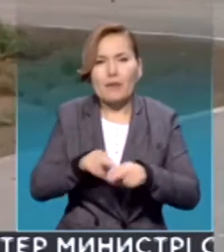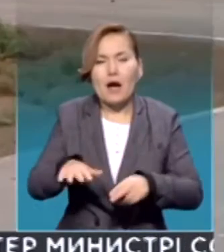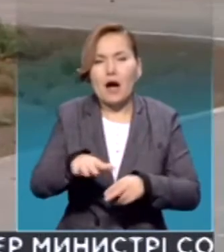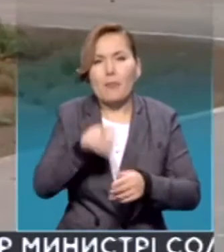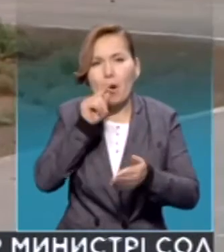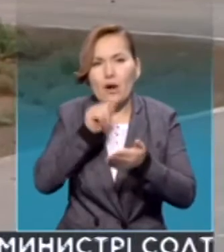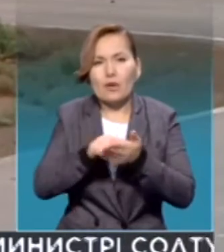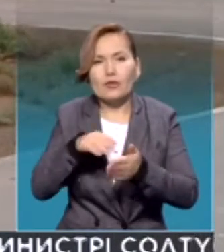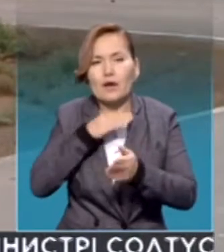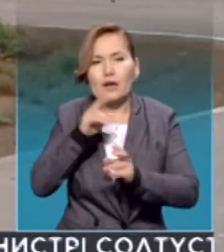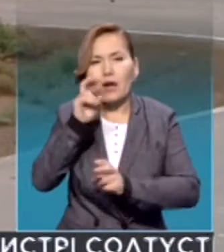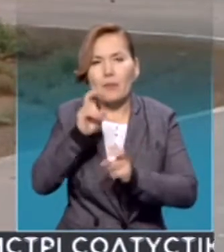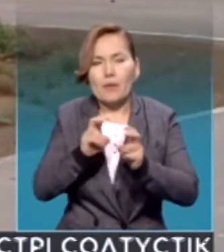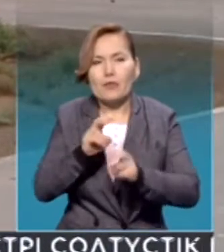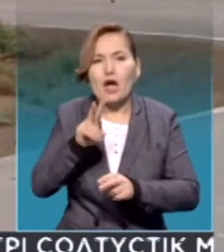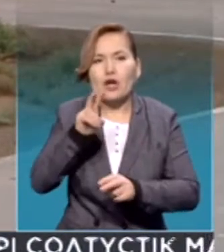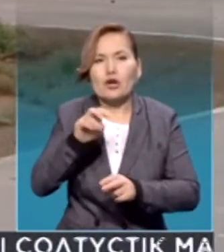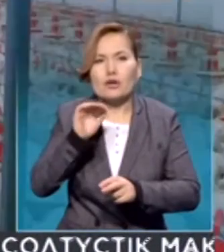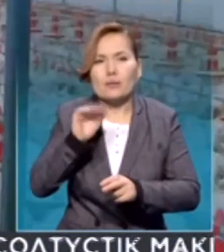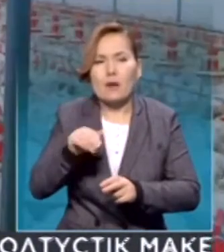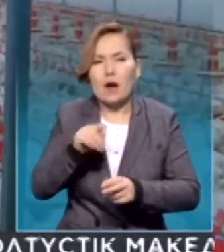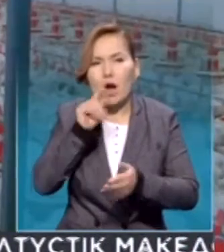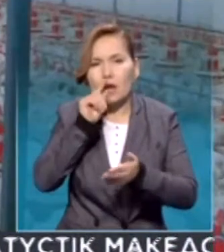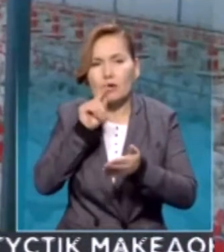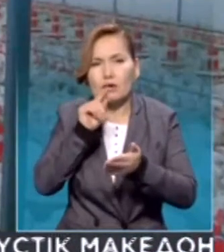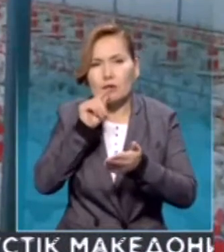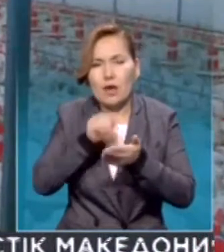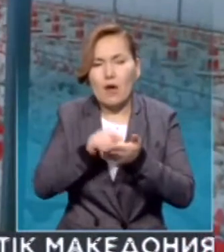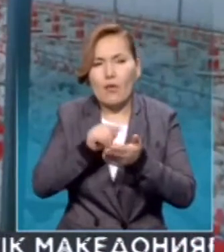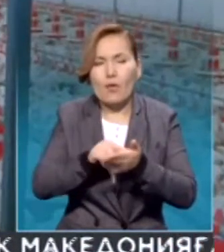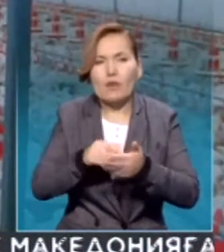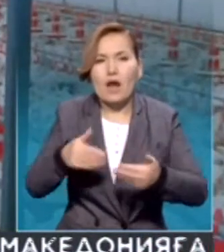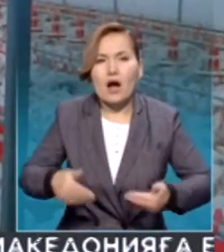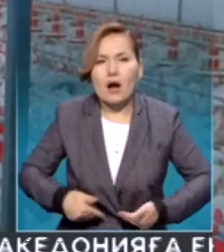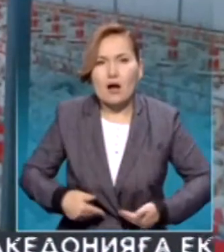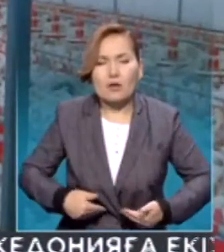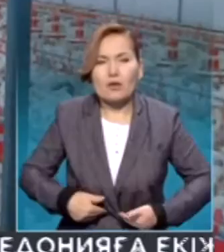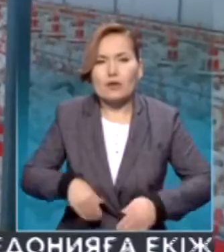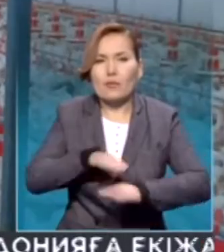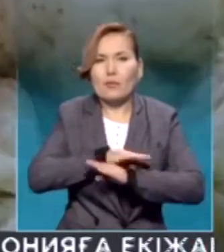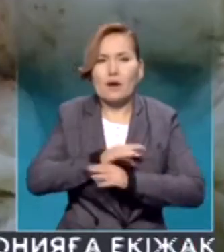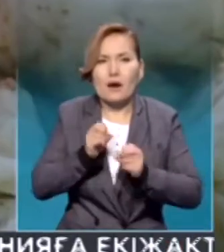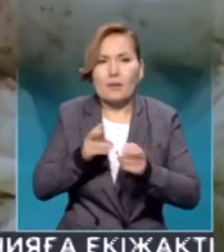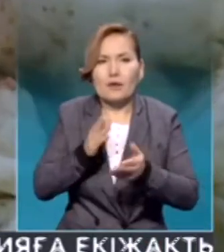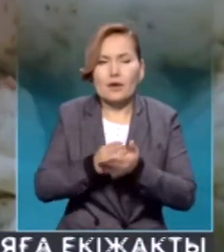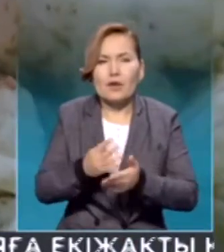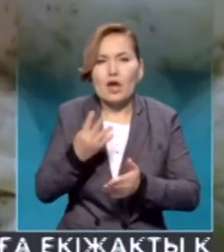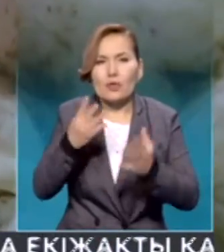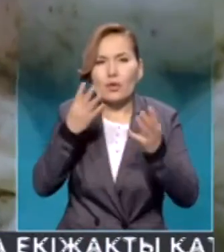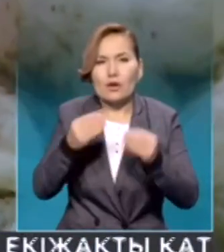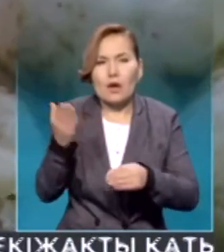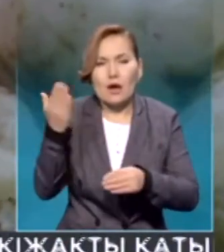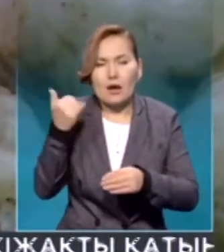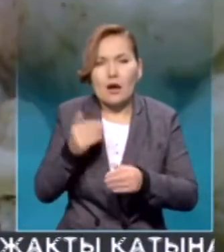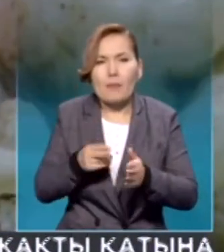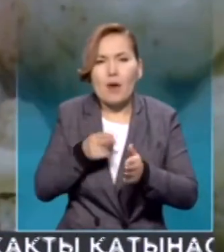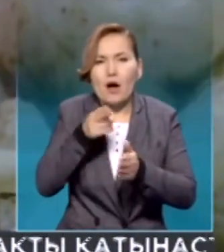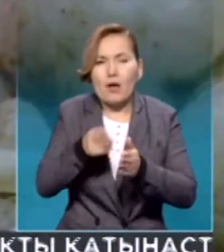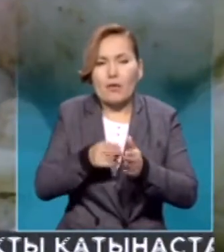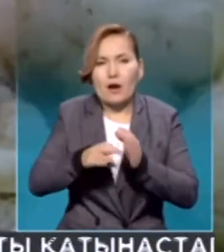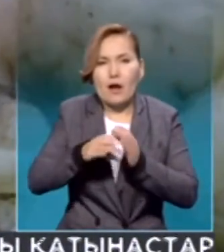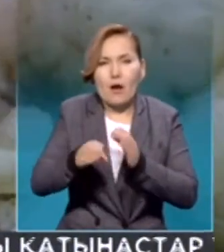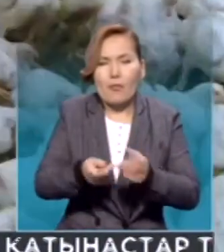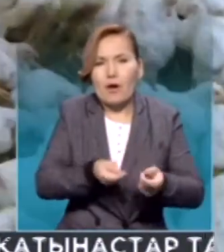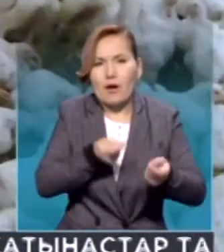құс етін өндіретін кәсіпорында 200 мыңнан астам тауық аштан қырылудың сәл ақ алдында тұр. Себебі осыдан 4 күн бұрын келуі тиіс жемтелген